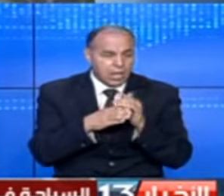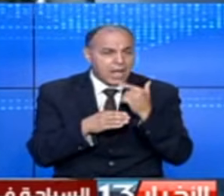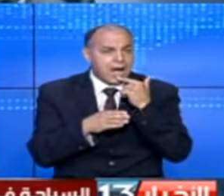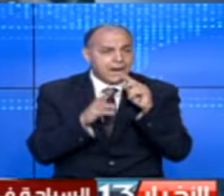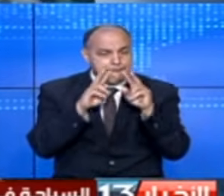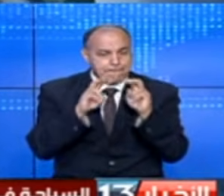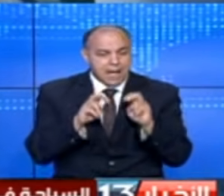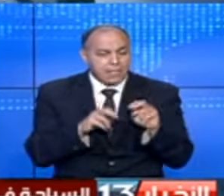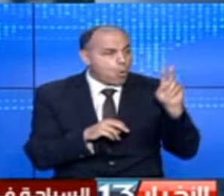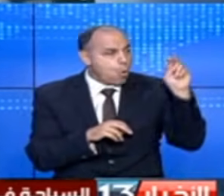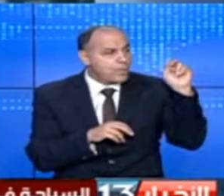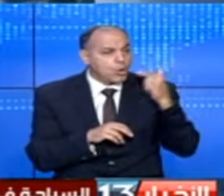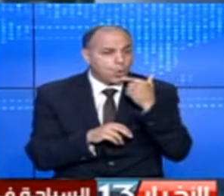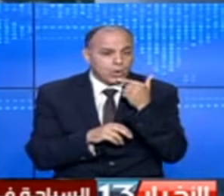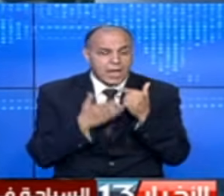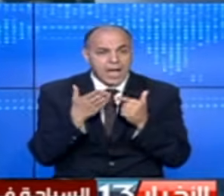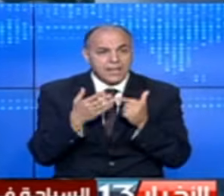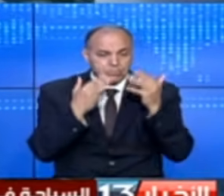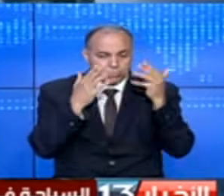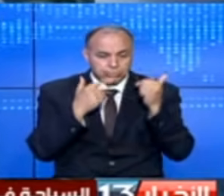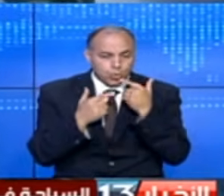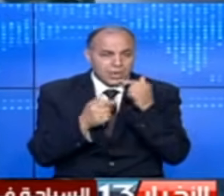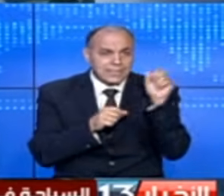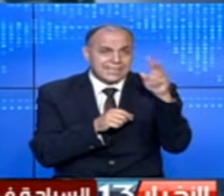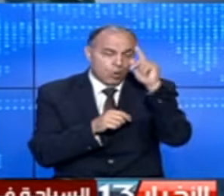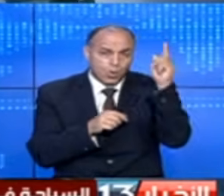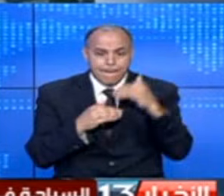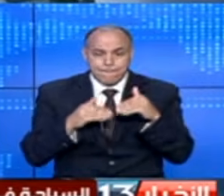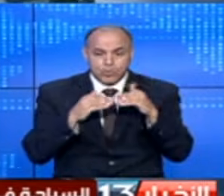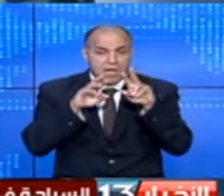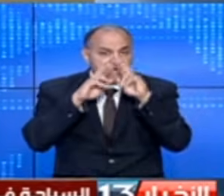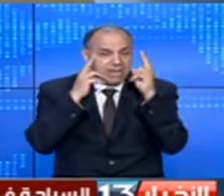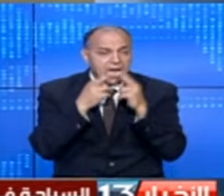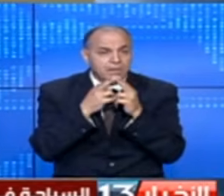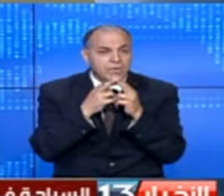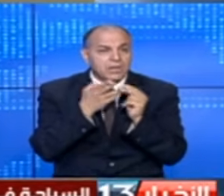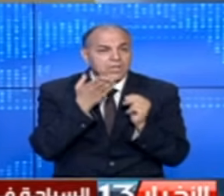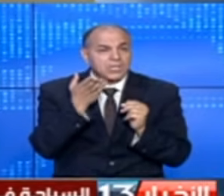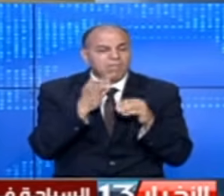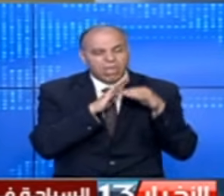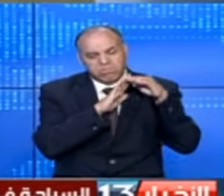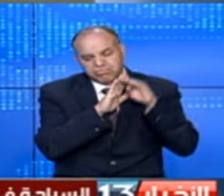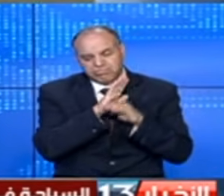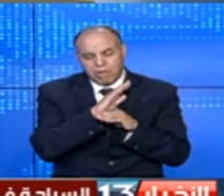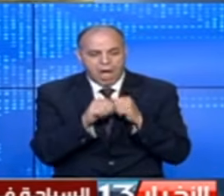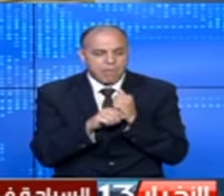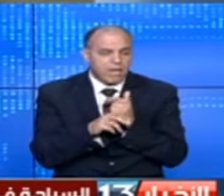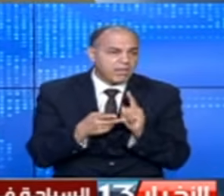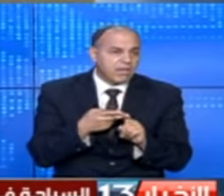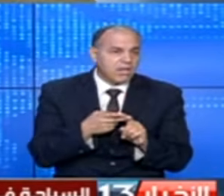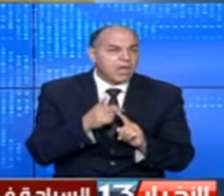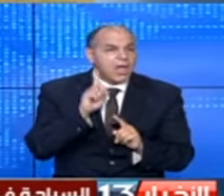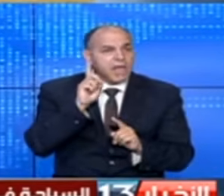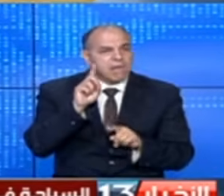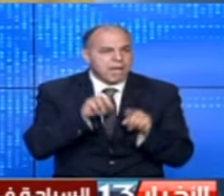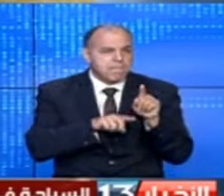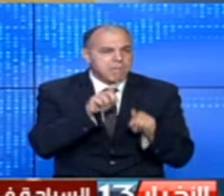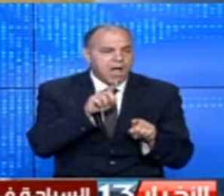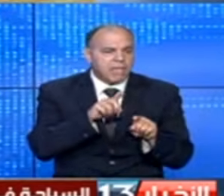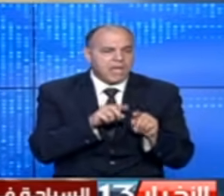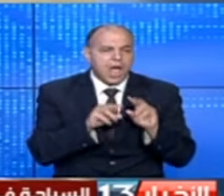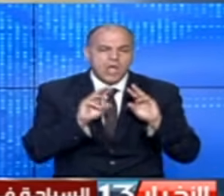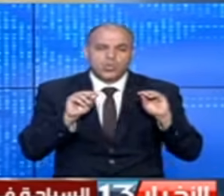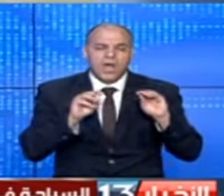دراسة للأمم المتحدة بأن أعداد السائحين على مستوى العالم ستشهد ركودا هذا العام باستثناء بعض